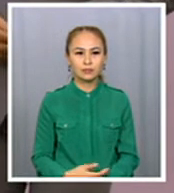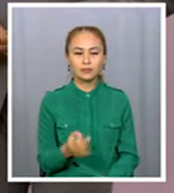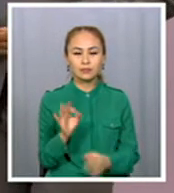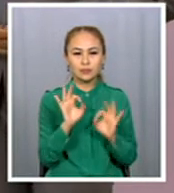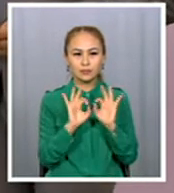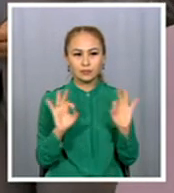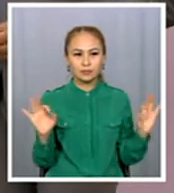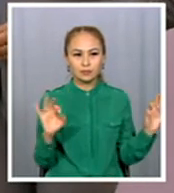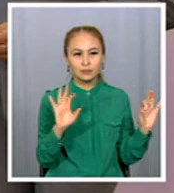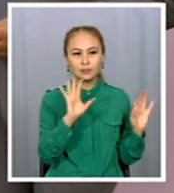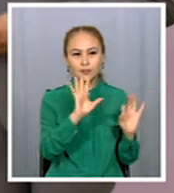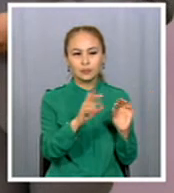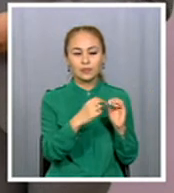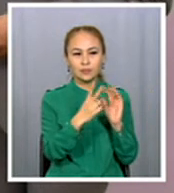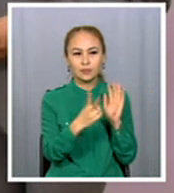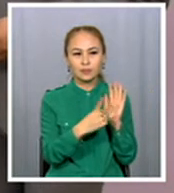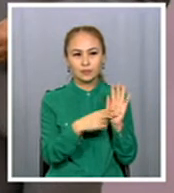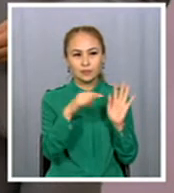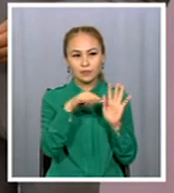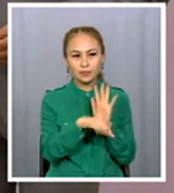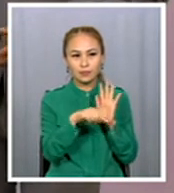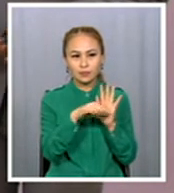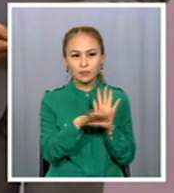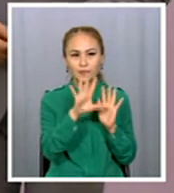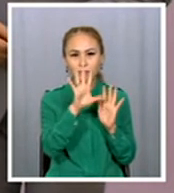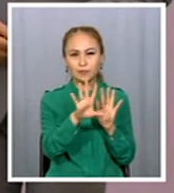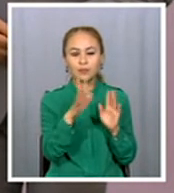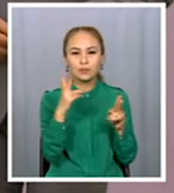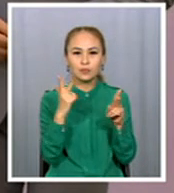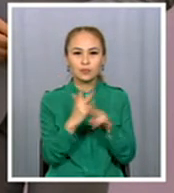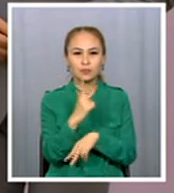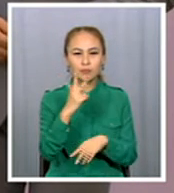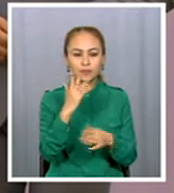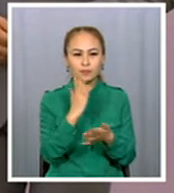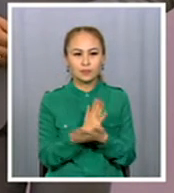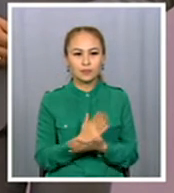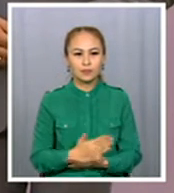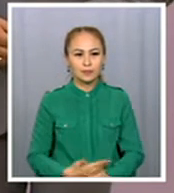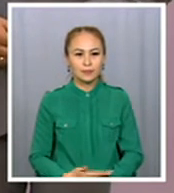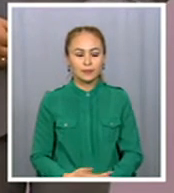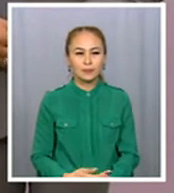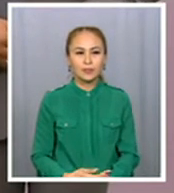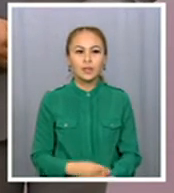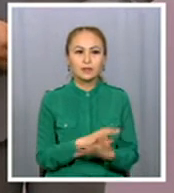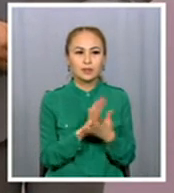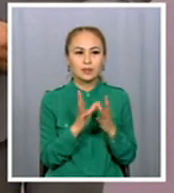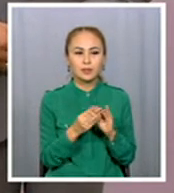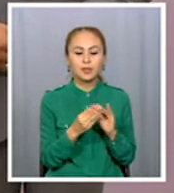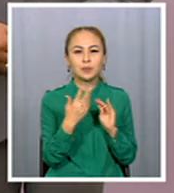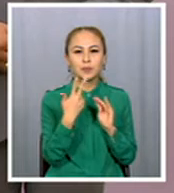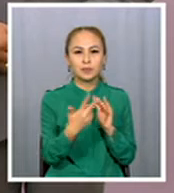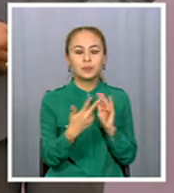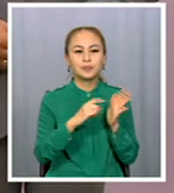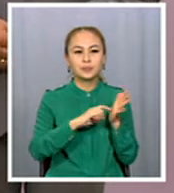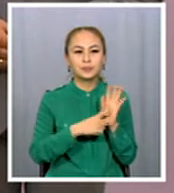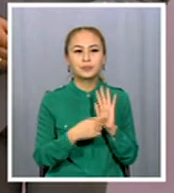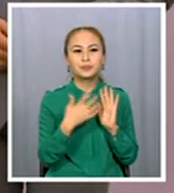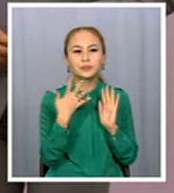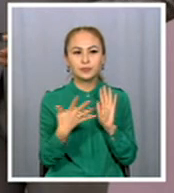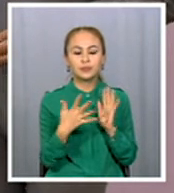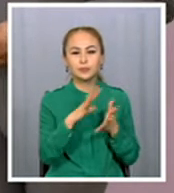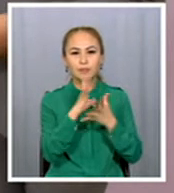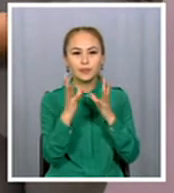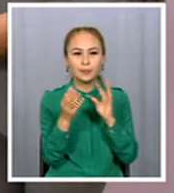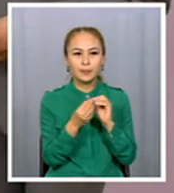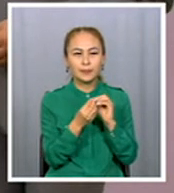Жарайсыңдар, 17 санының құрамында 5 саны 3 рет кездеседі. Демек, 3-ті 5-ке көбейтеміз.